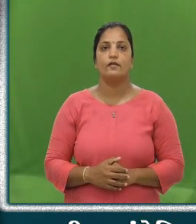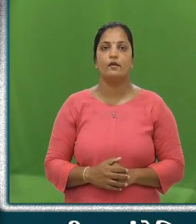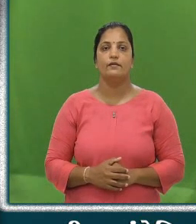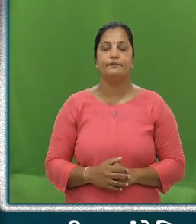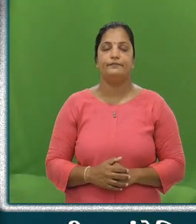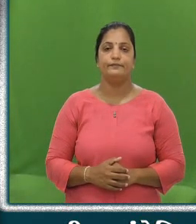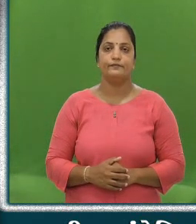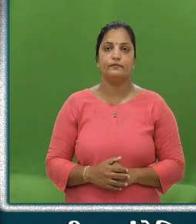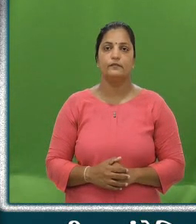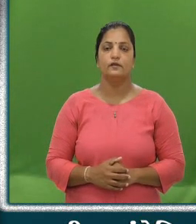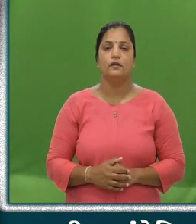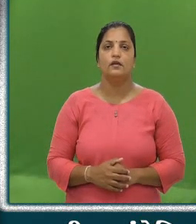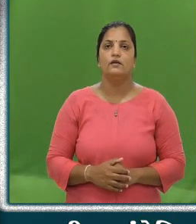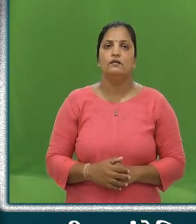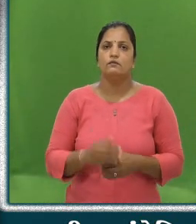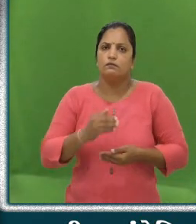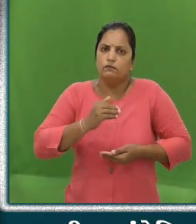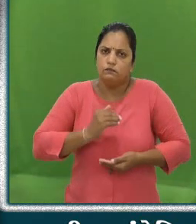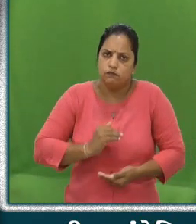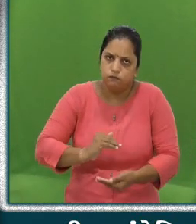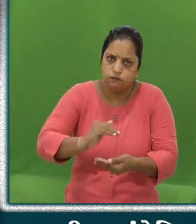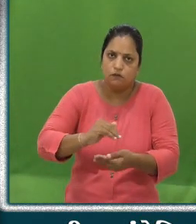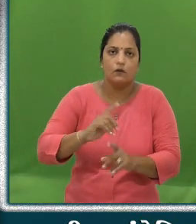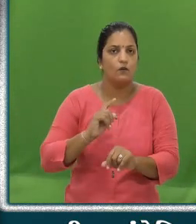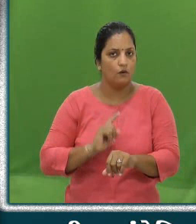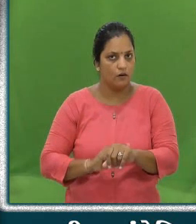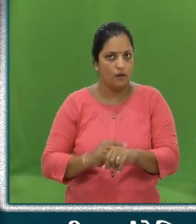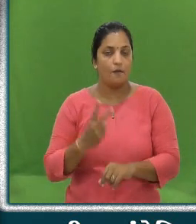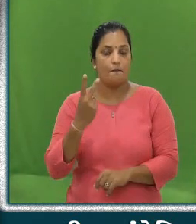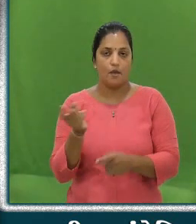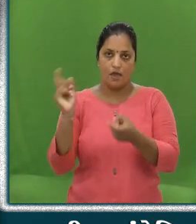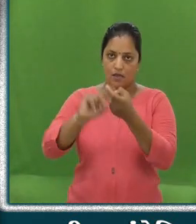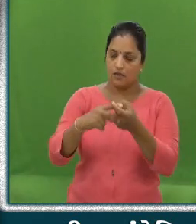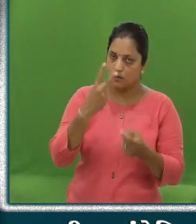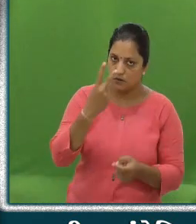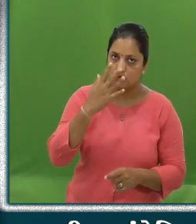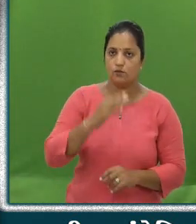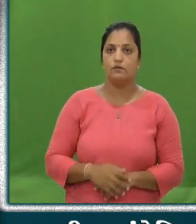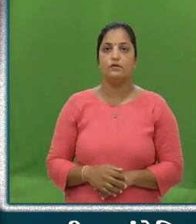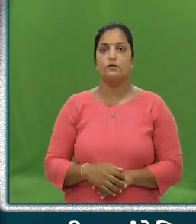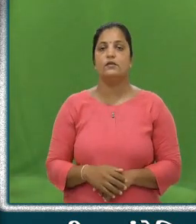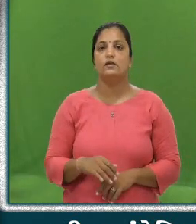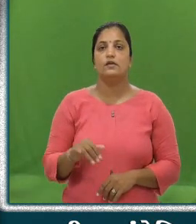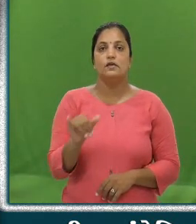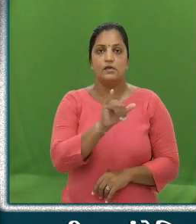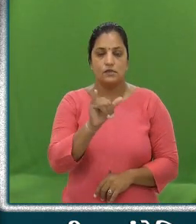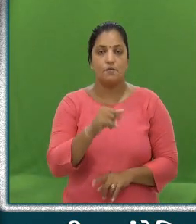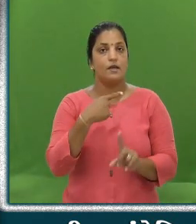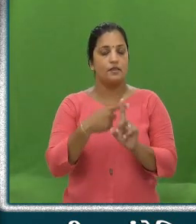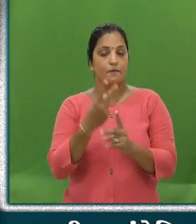જો કે જ્યારે પણ પ્રજનન ક્રિયા થતી હોય છે ત્યારે બે ઘટના જોવા મળતી હોય છે સમાનતા